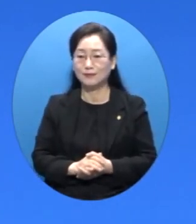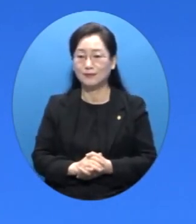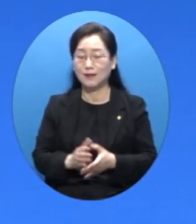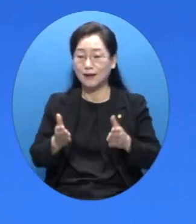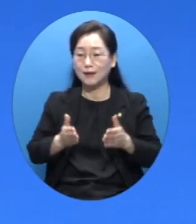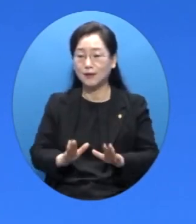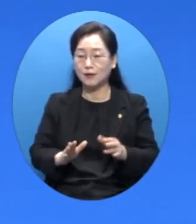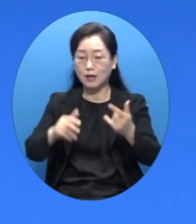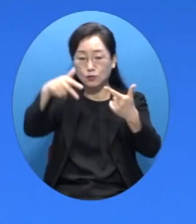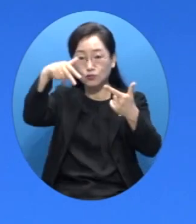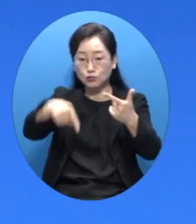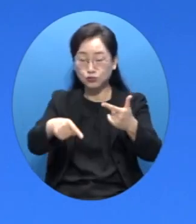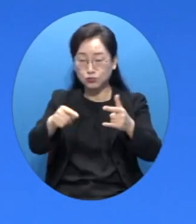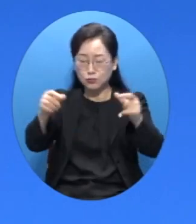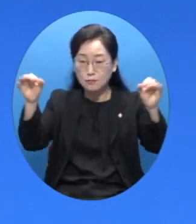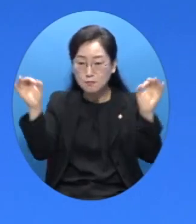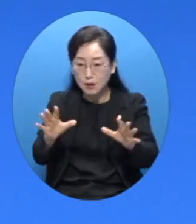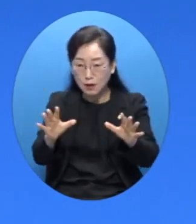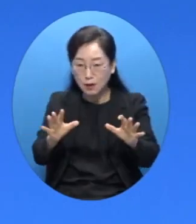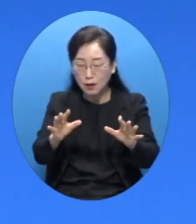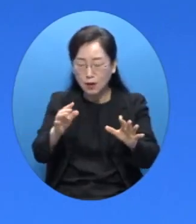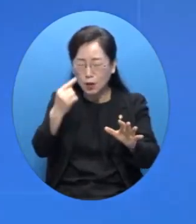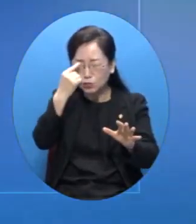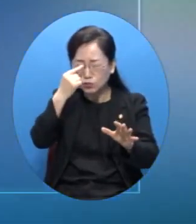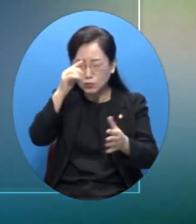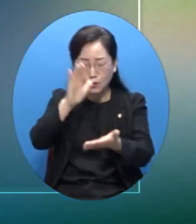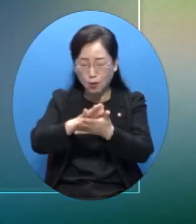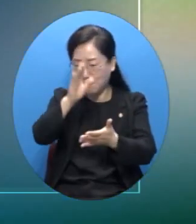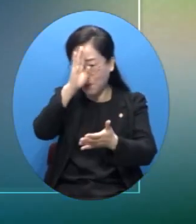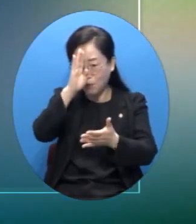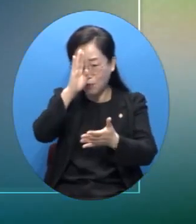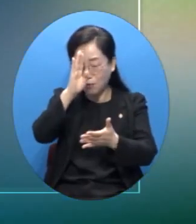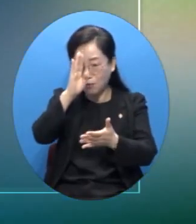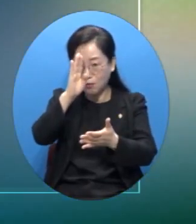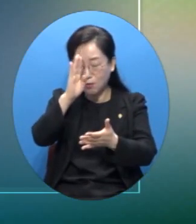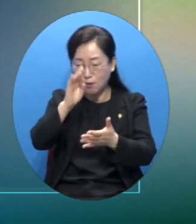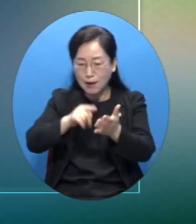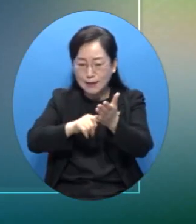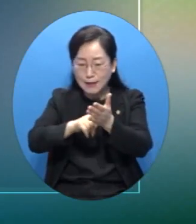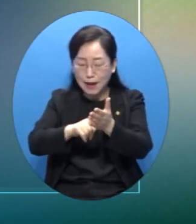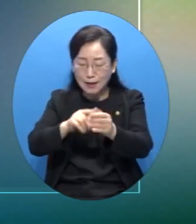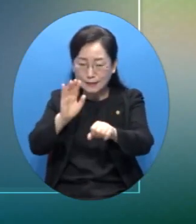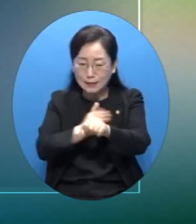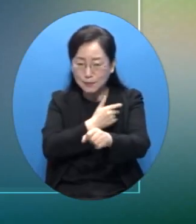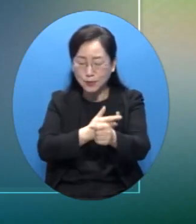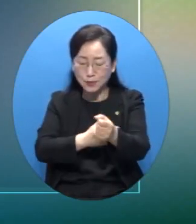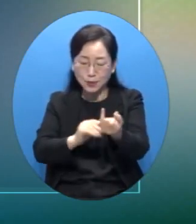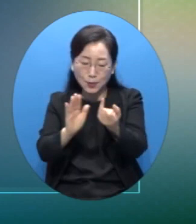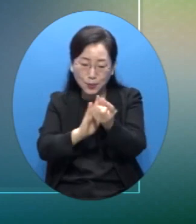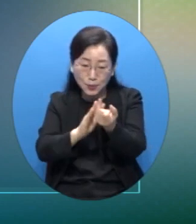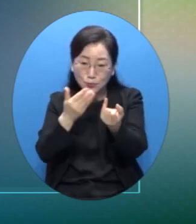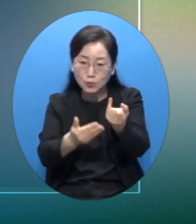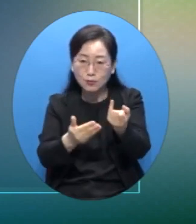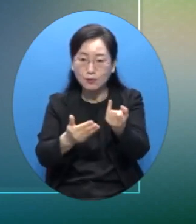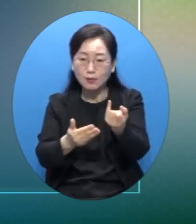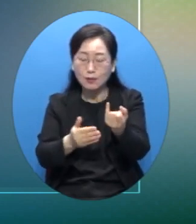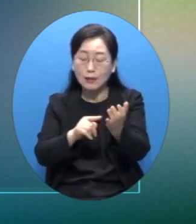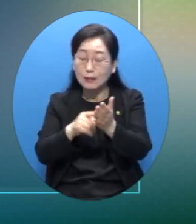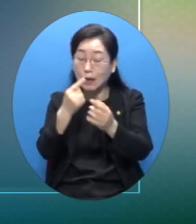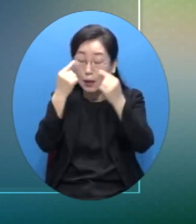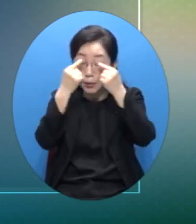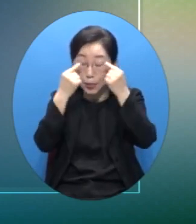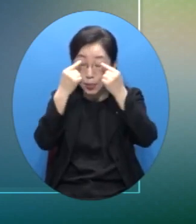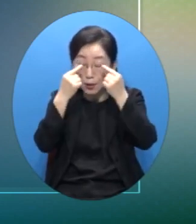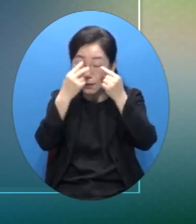태어난 지 6주 만에 눈에 열병이 났는데 그만 약을 잘못 처방해줘서 그 약을 바르고